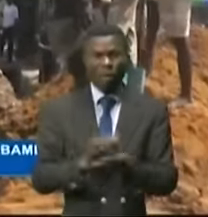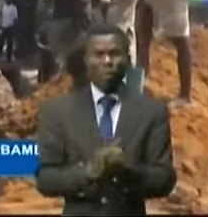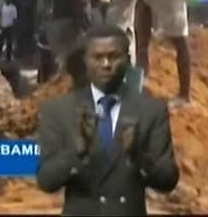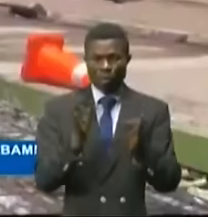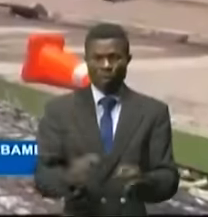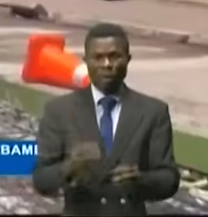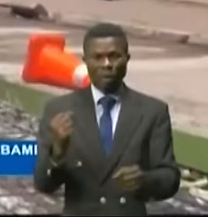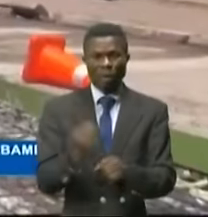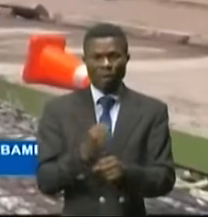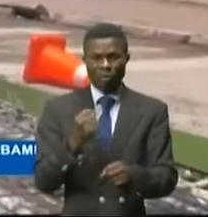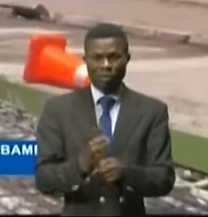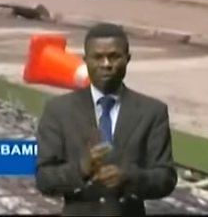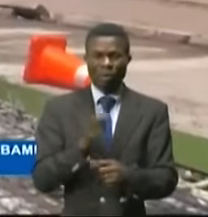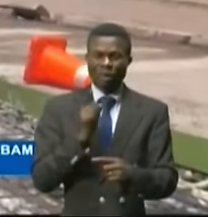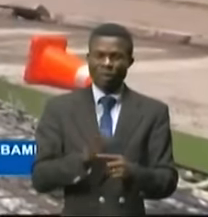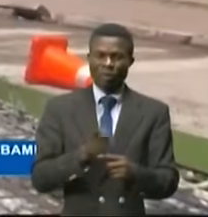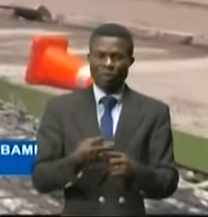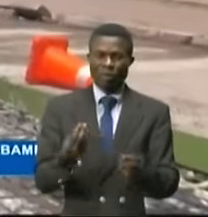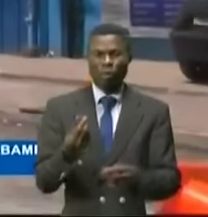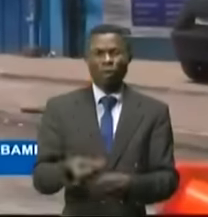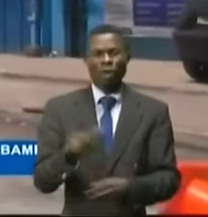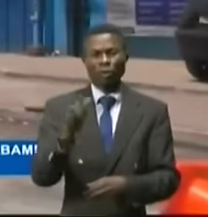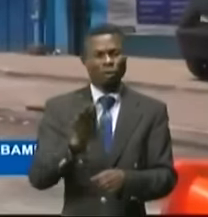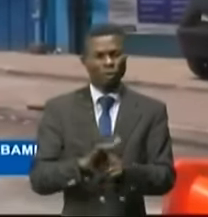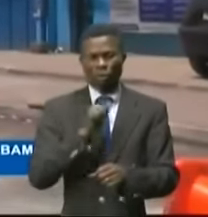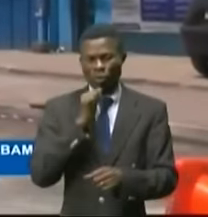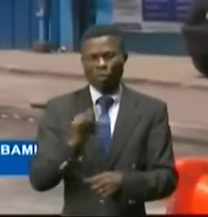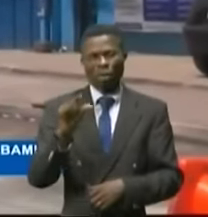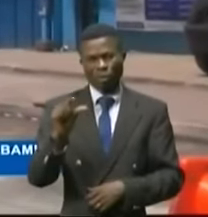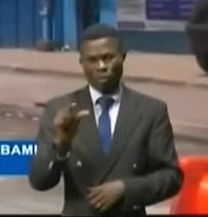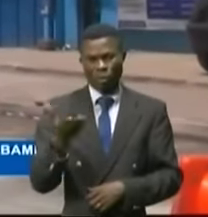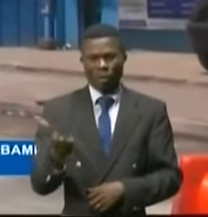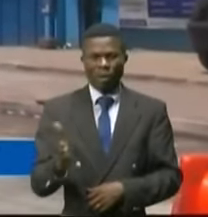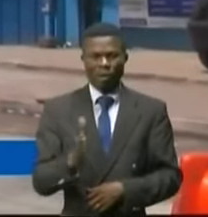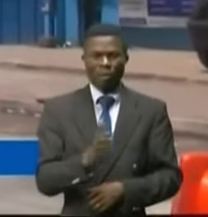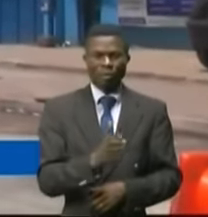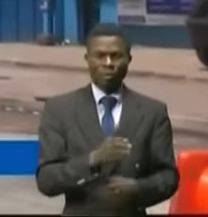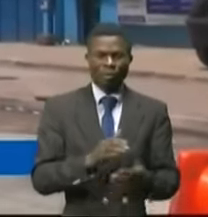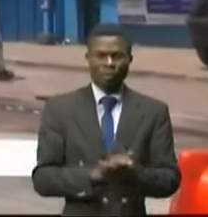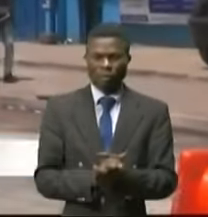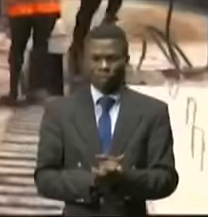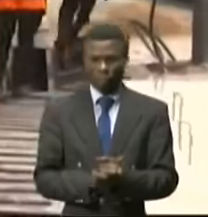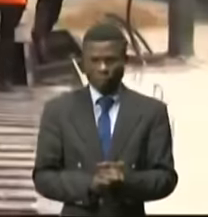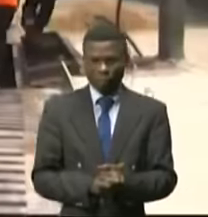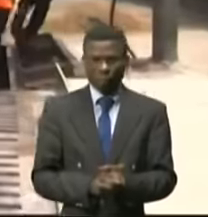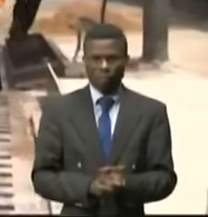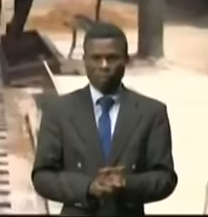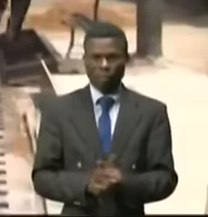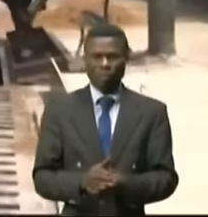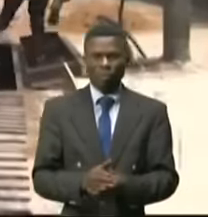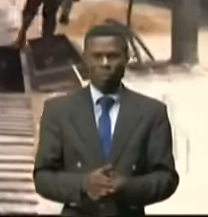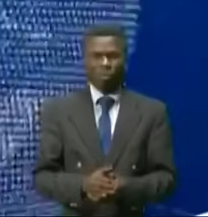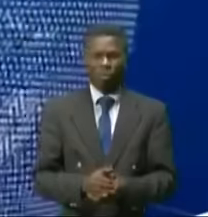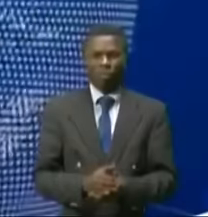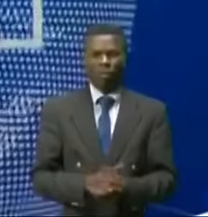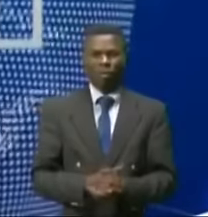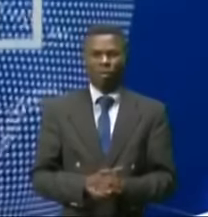autres aux travaux de bétonnage qui, en principe, devraient prendre entre 21 à 28 jours. Pour sécher.